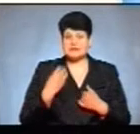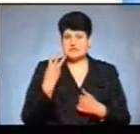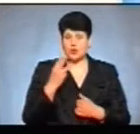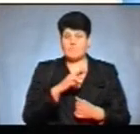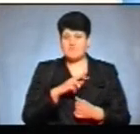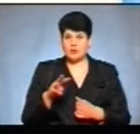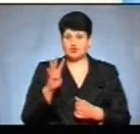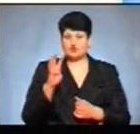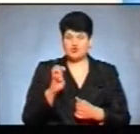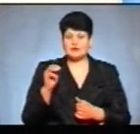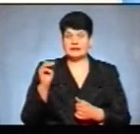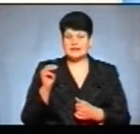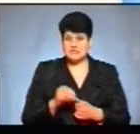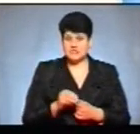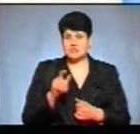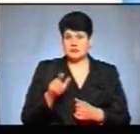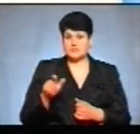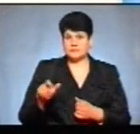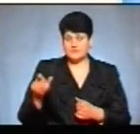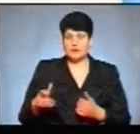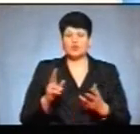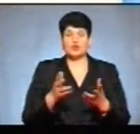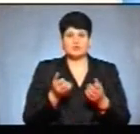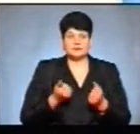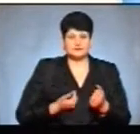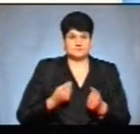майже 400 тисяч субсидіантів, які отримали готівкою,